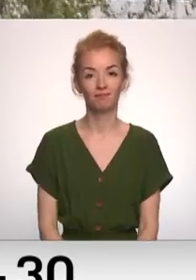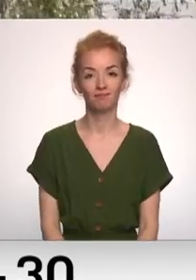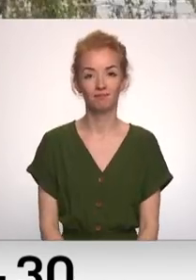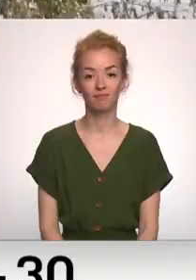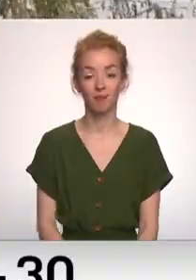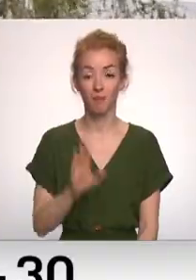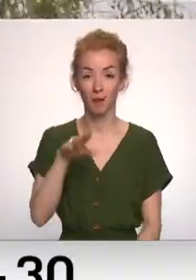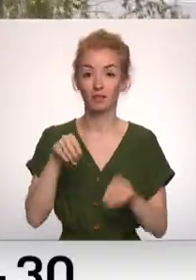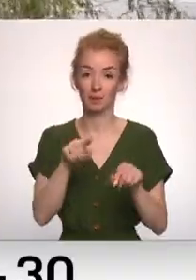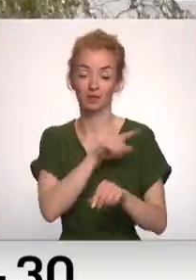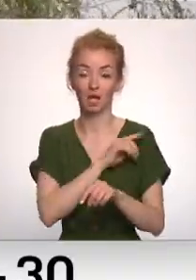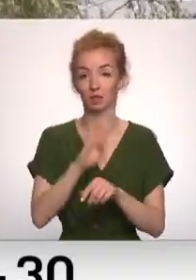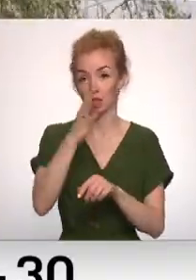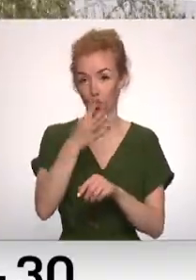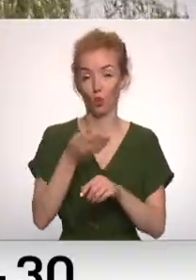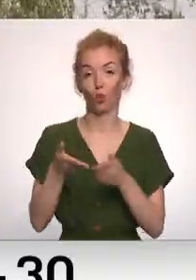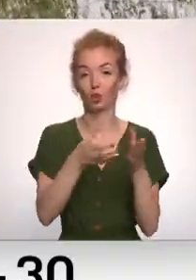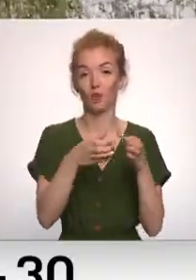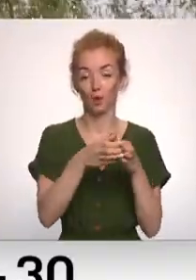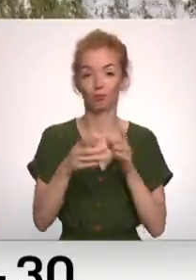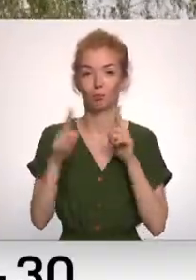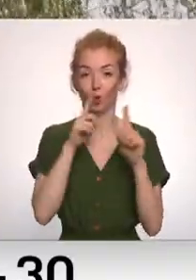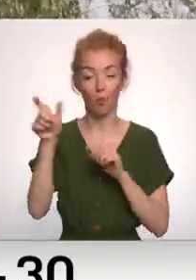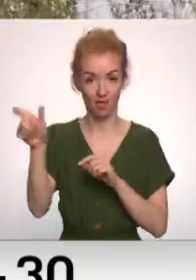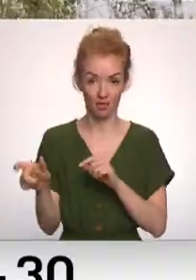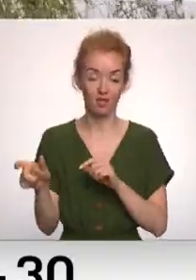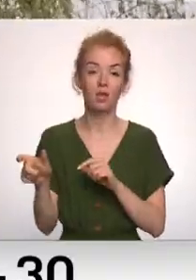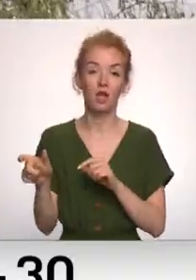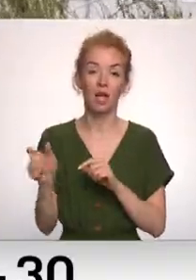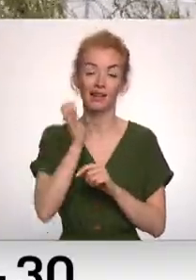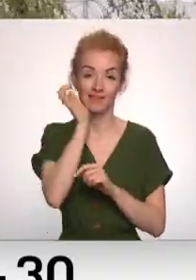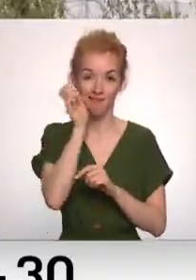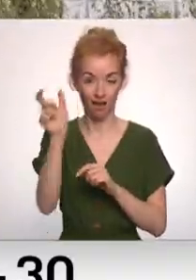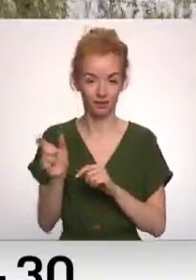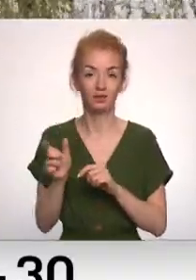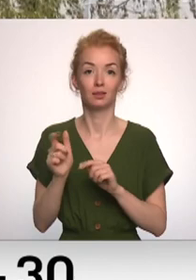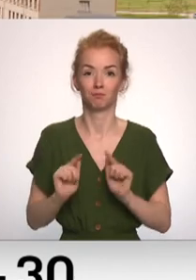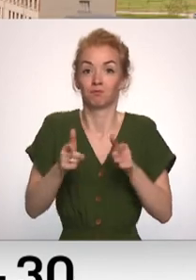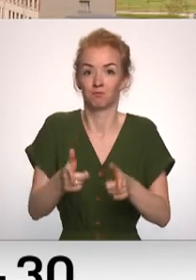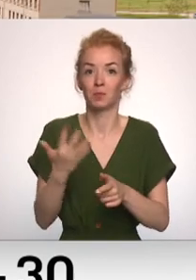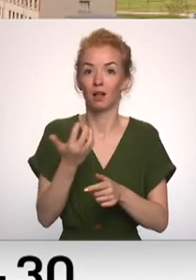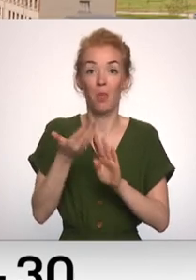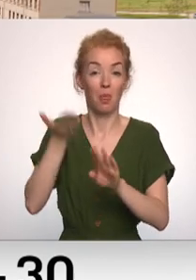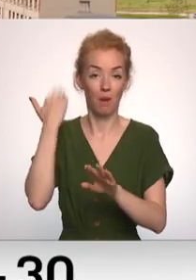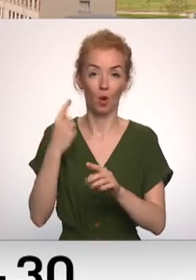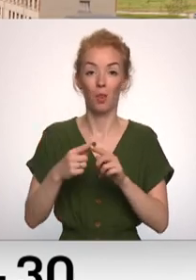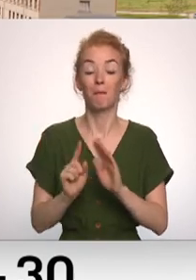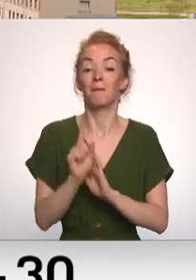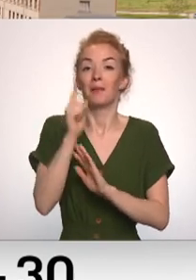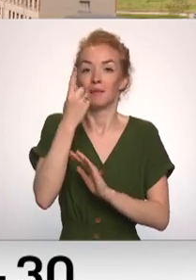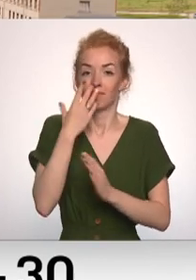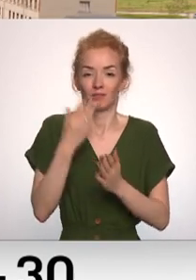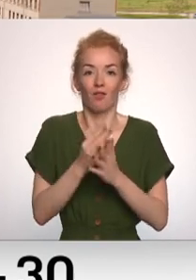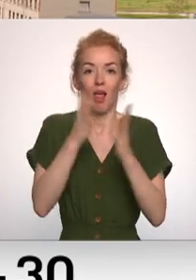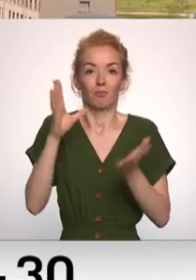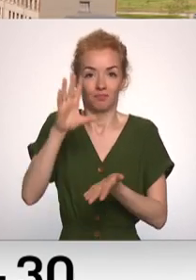Par zemesardzes 4. Kurzemes brigādes komandieri pulkvedis Andris Rieksts kļuva pirms 5 gadiem un par savu pirmo lielo